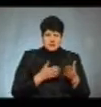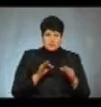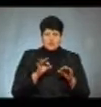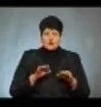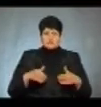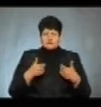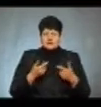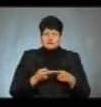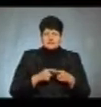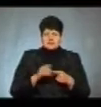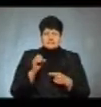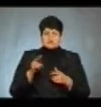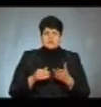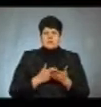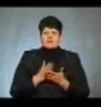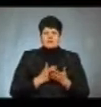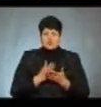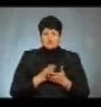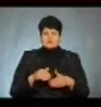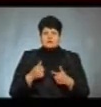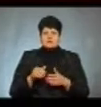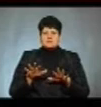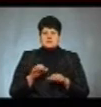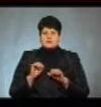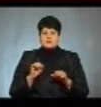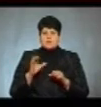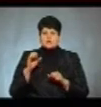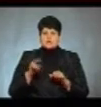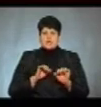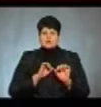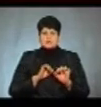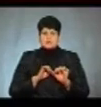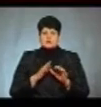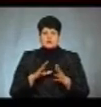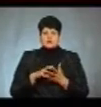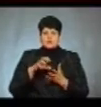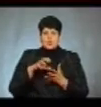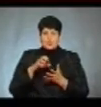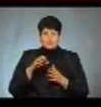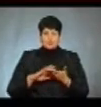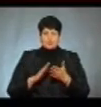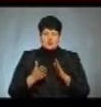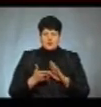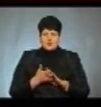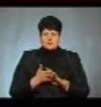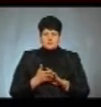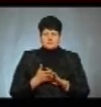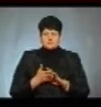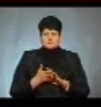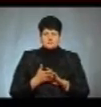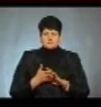надання таких соціальних послуг і звернутися до місцевого управління соціального захисту з копією цього